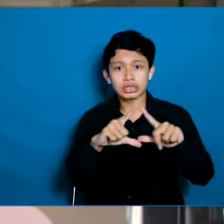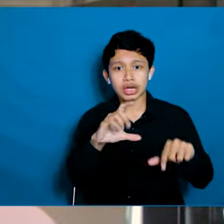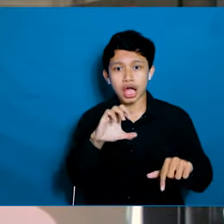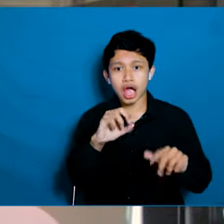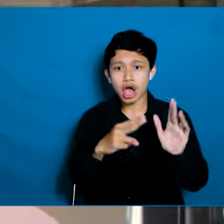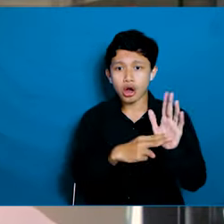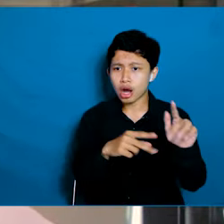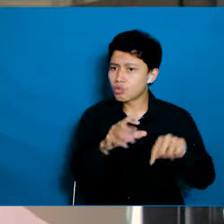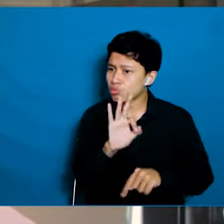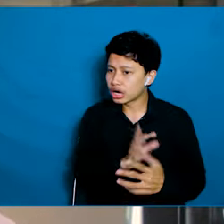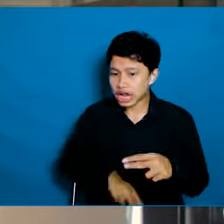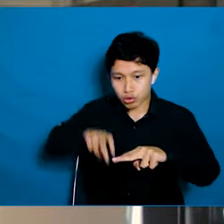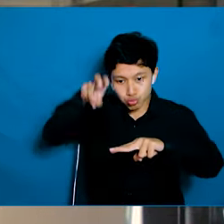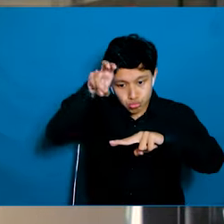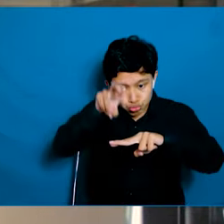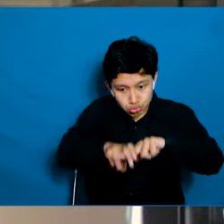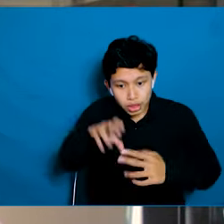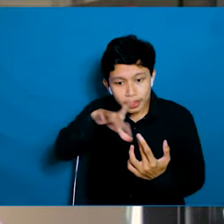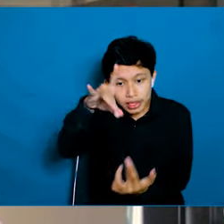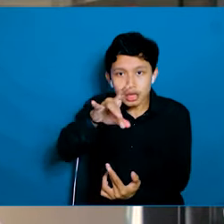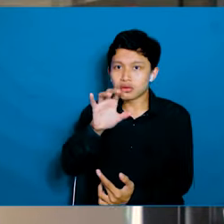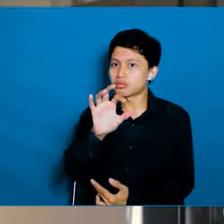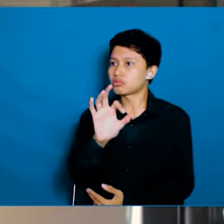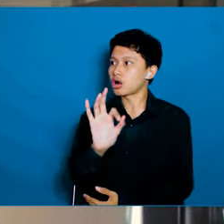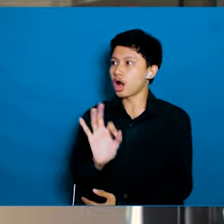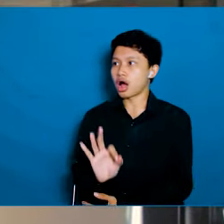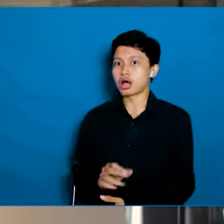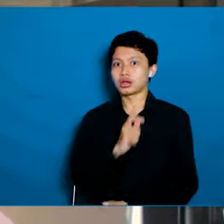bukan 30% yang duduk di sana.